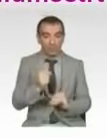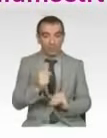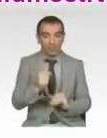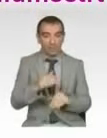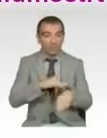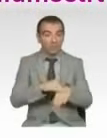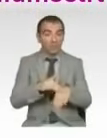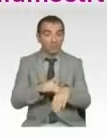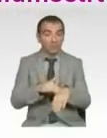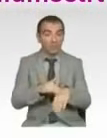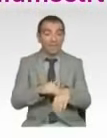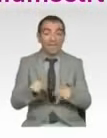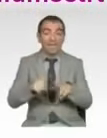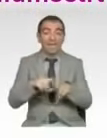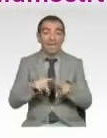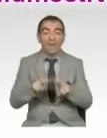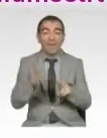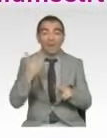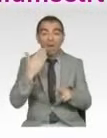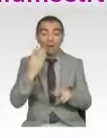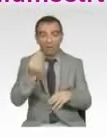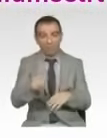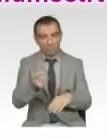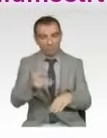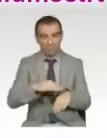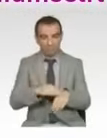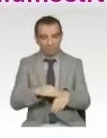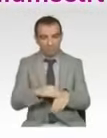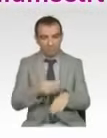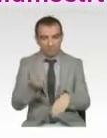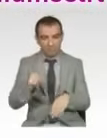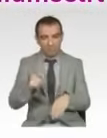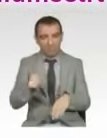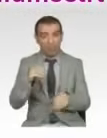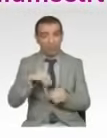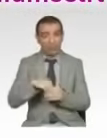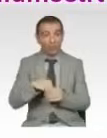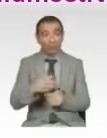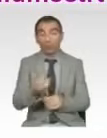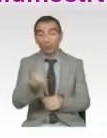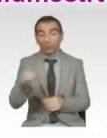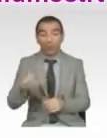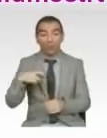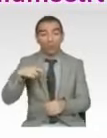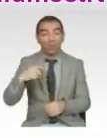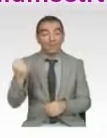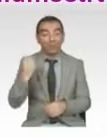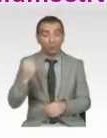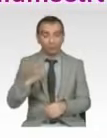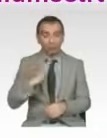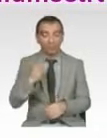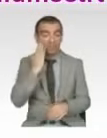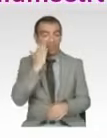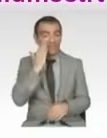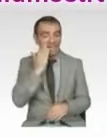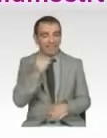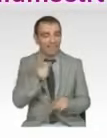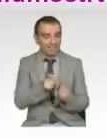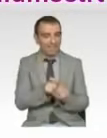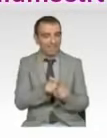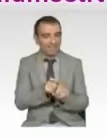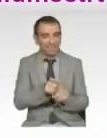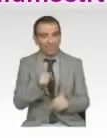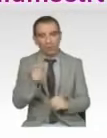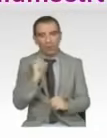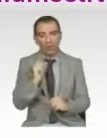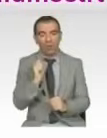Cildi aşırı derecede nemlendiriyor. Elastikiyetini sağlıyor. İçerisinde çok yoğun protein olduğu için cildi besliyor. Bak nasıl parladı, ve